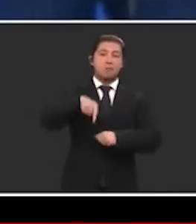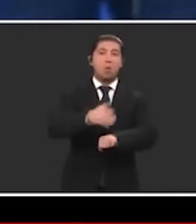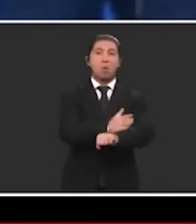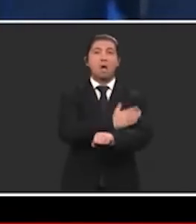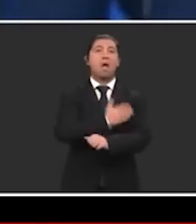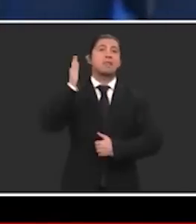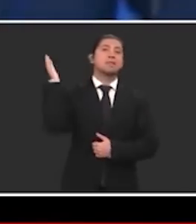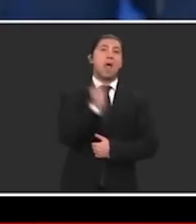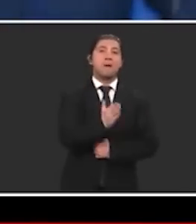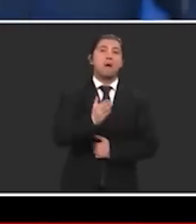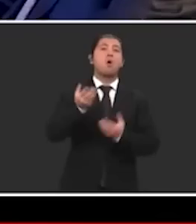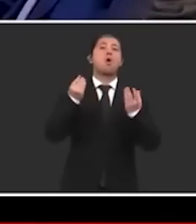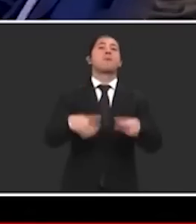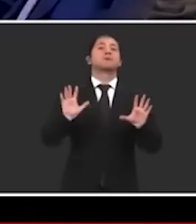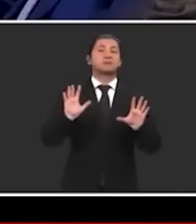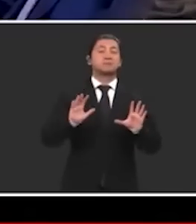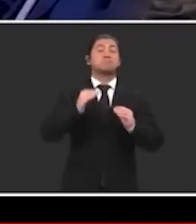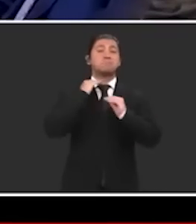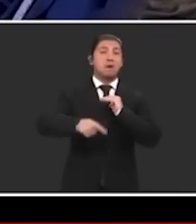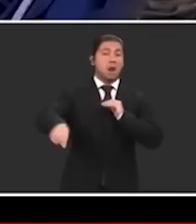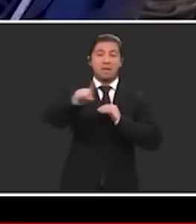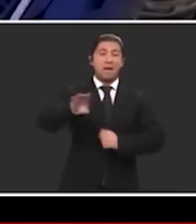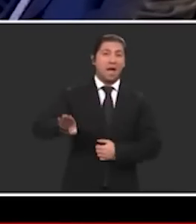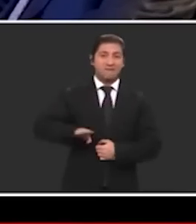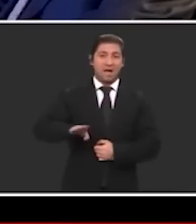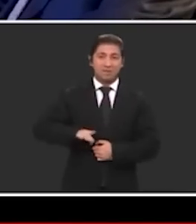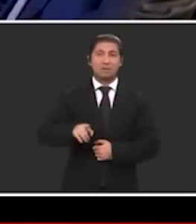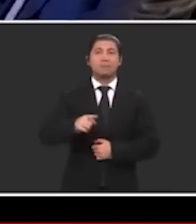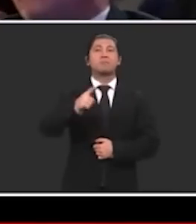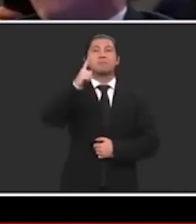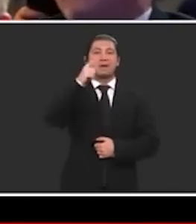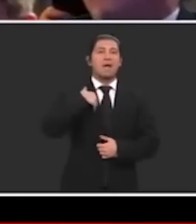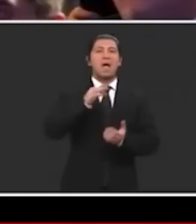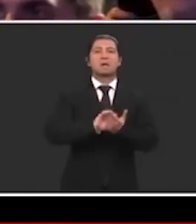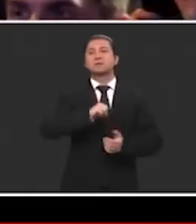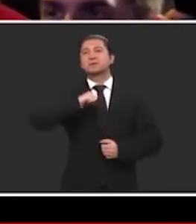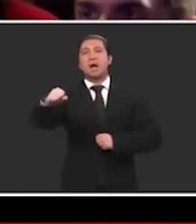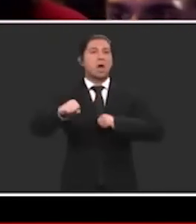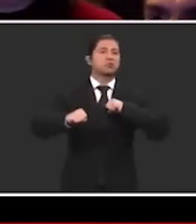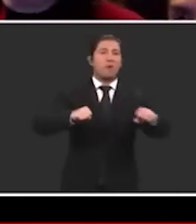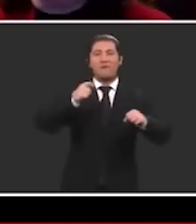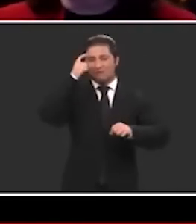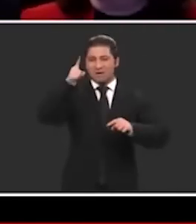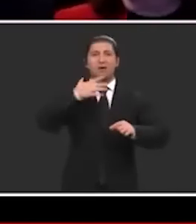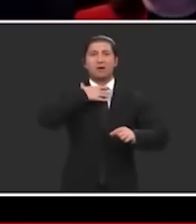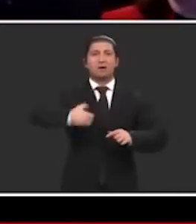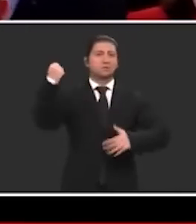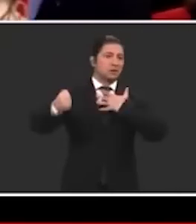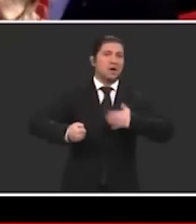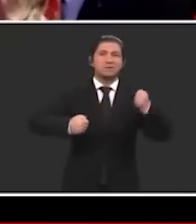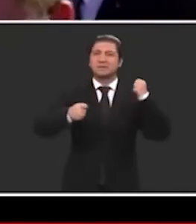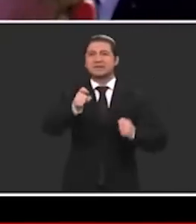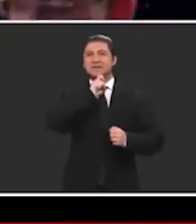darbelerin yaşanmaması, milletimizin evlatlarının bir sağdan bir soldan mantığıyla asılmaması